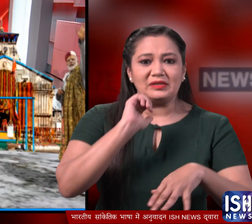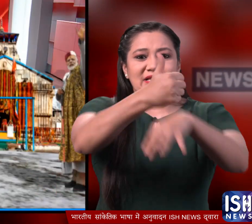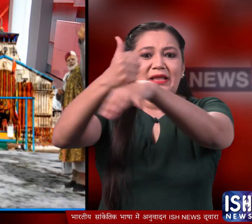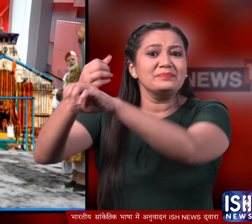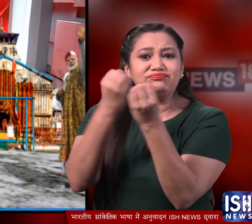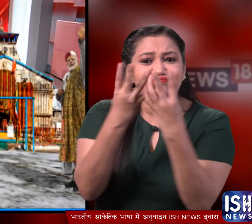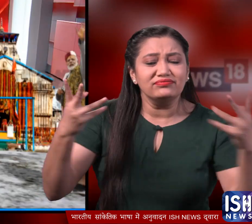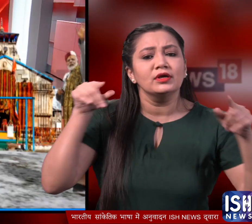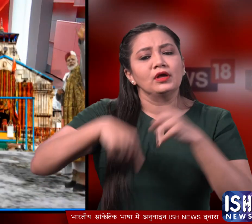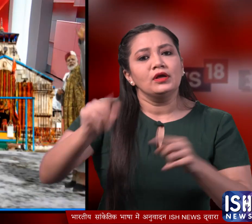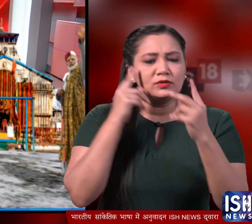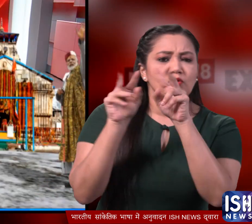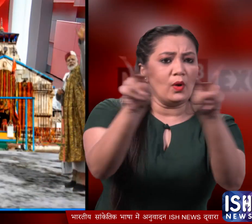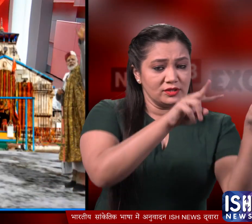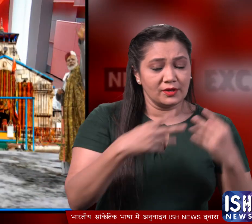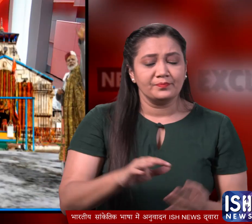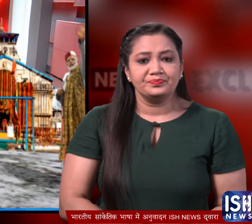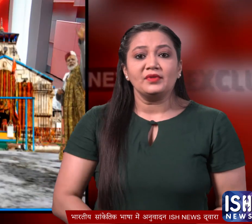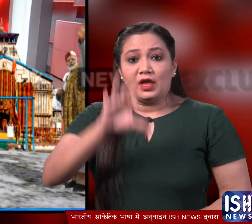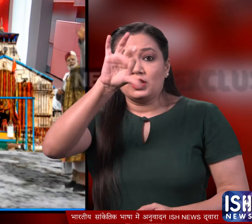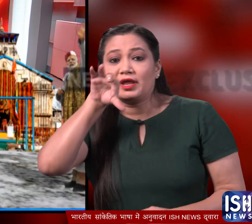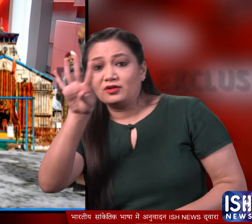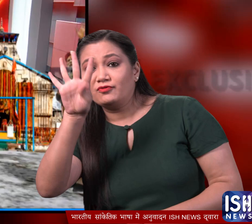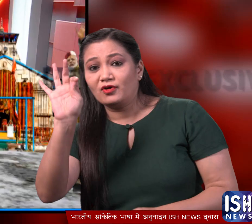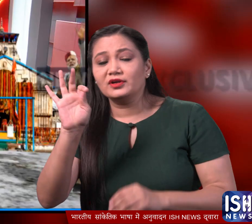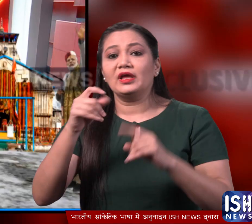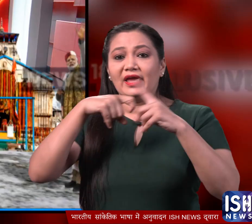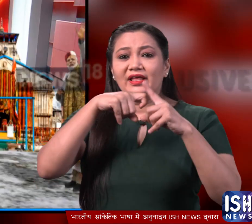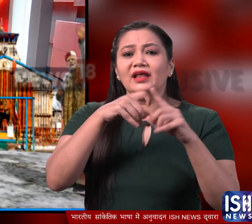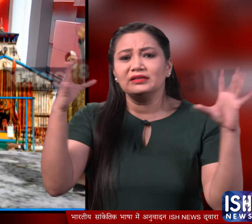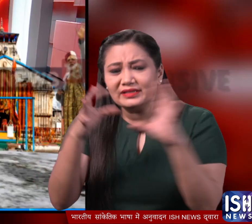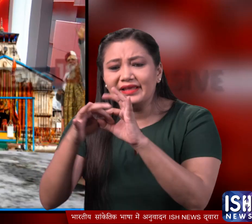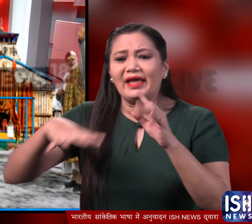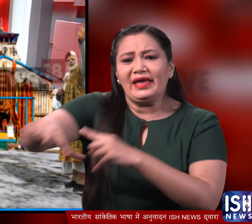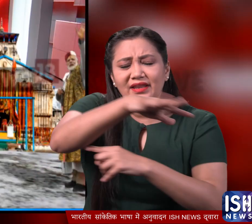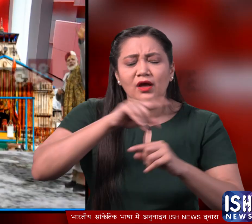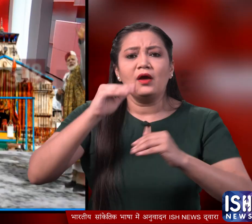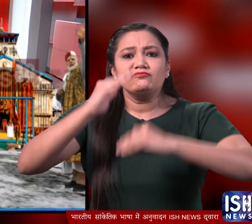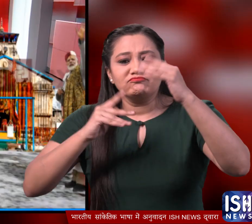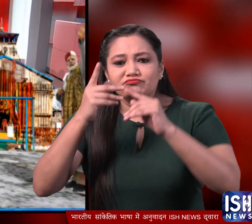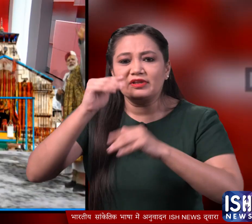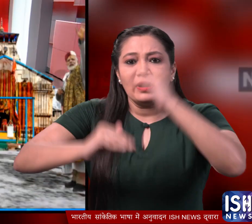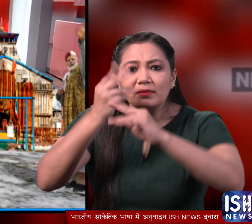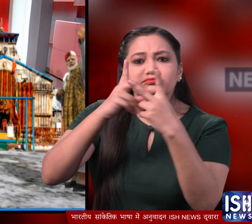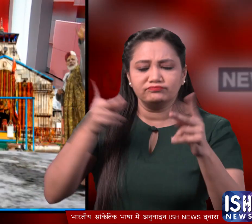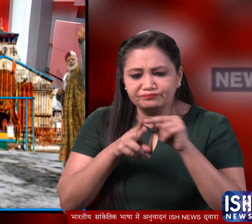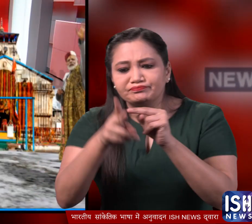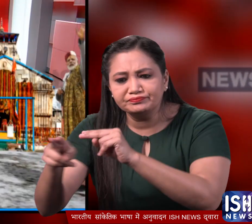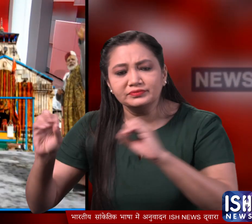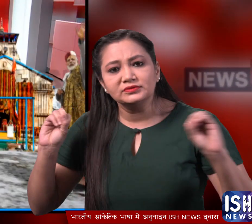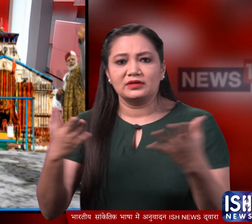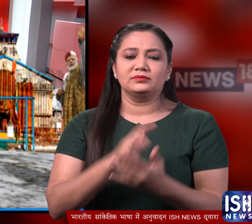نرمان کاریوں کا جائزہ لیں گے اور پھر صبح 9 بج کر 40 منٹ پر کدارنات سے جڑی کئی وکاس پریوجناؤں کی نیو رکھیں گے